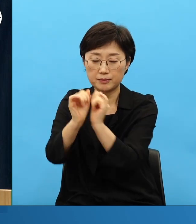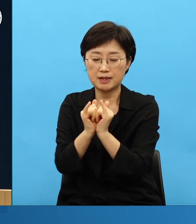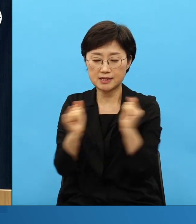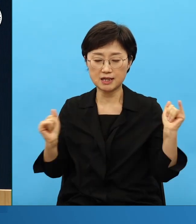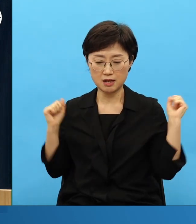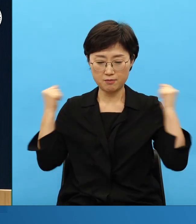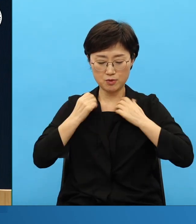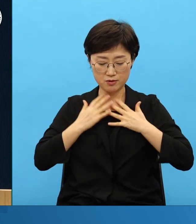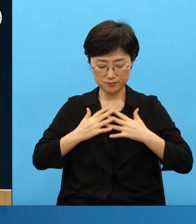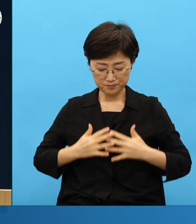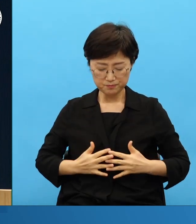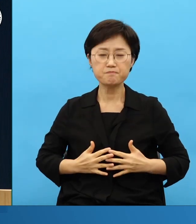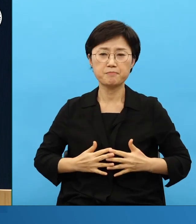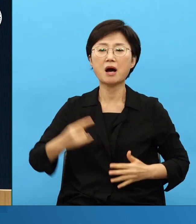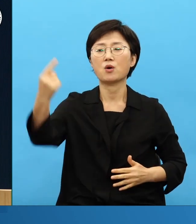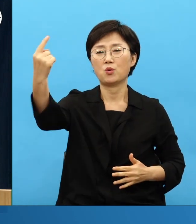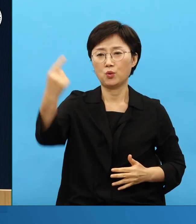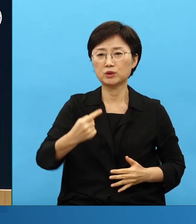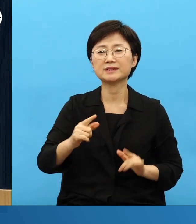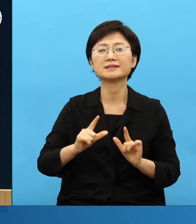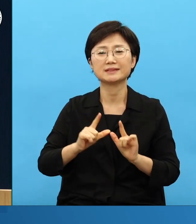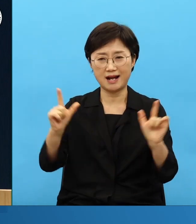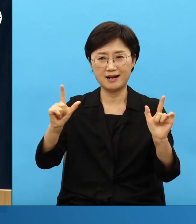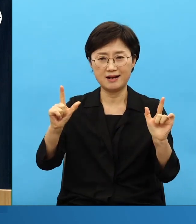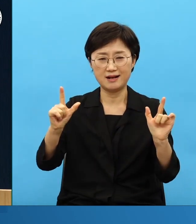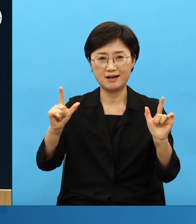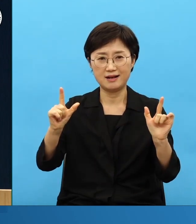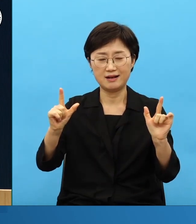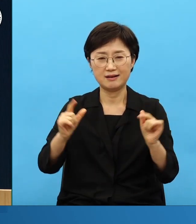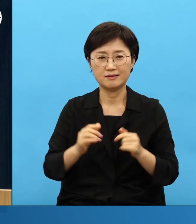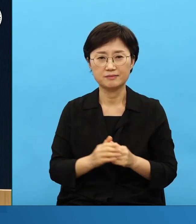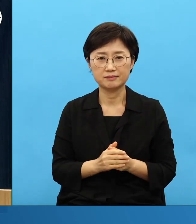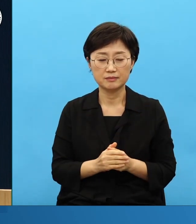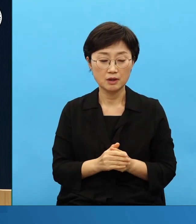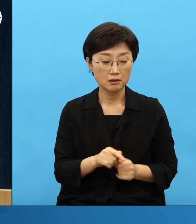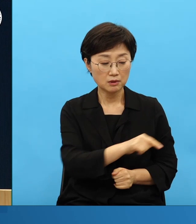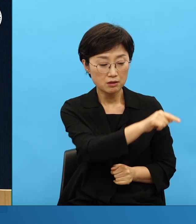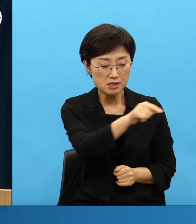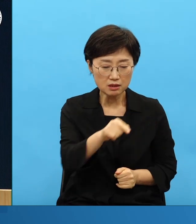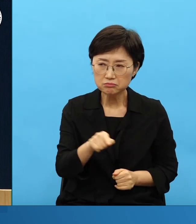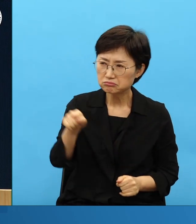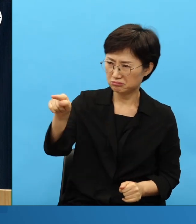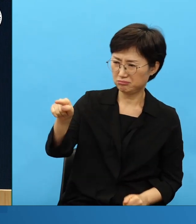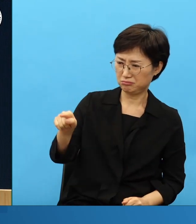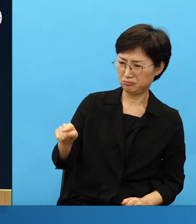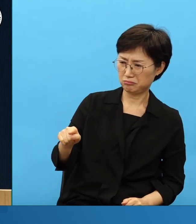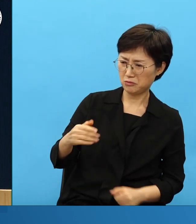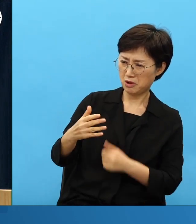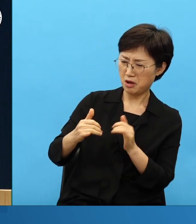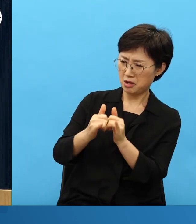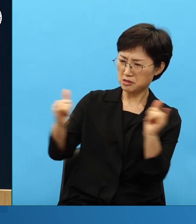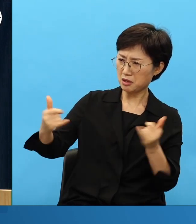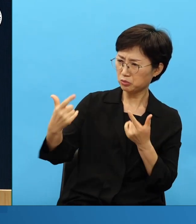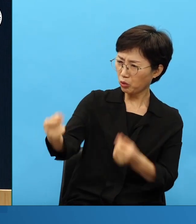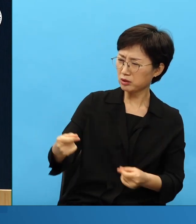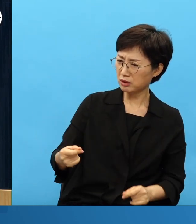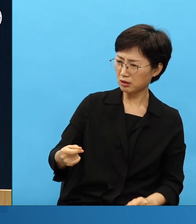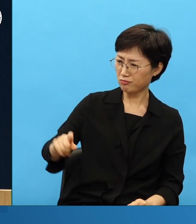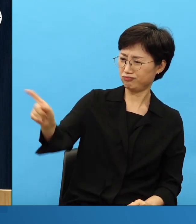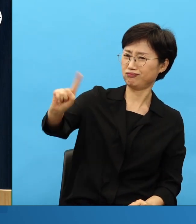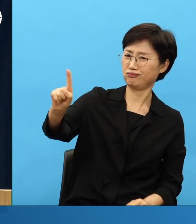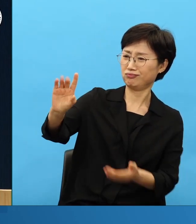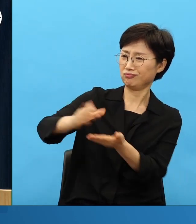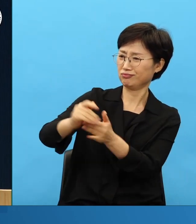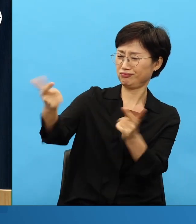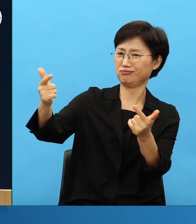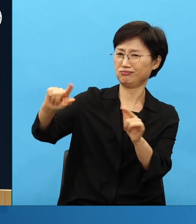incarnate as a form of man. 성육신하는 그리스도인데 알 수가 없는 이 사람들이 Jesus Christ came incarnate in the form of man. People could not recognize him.